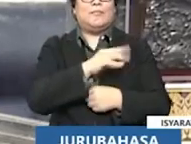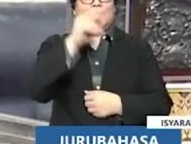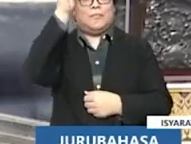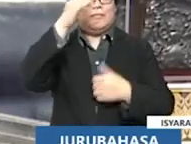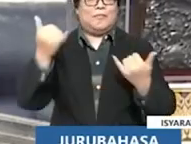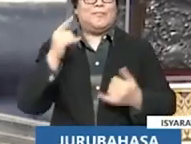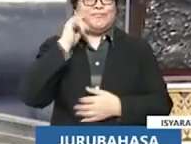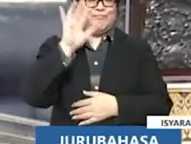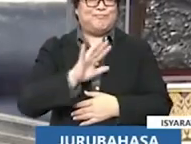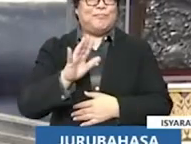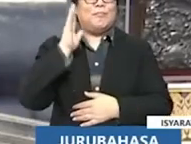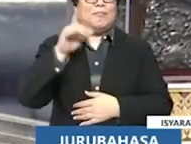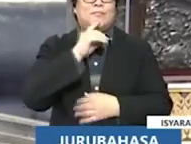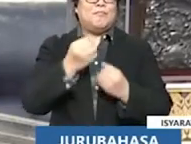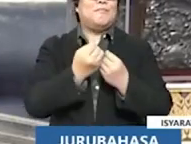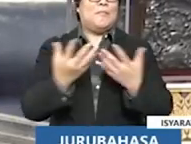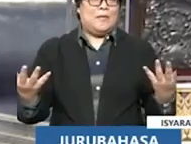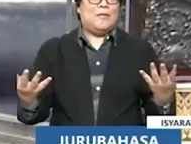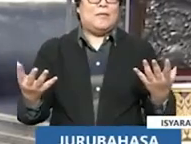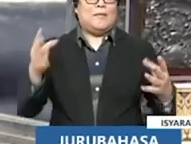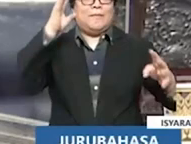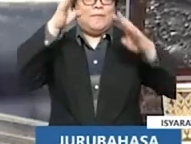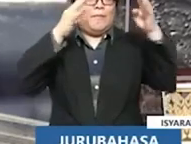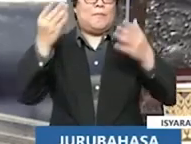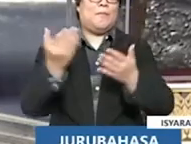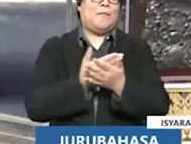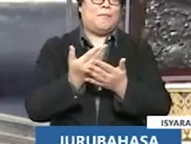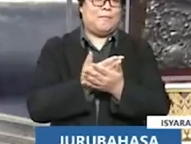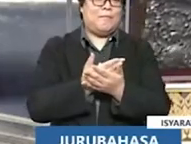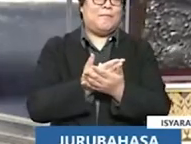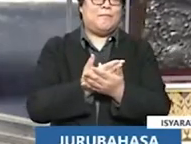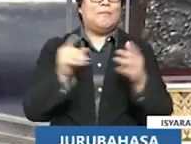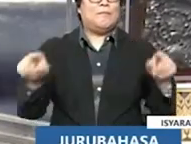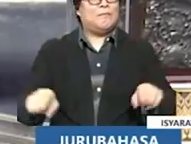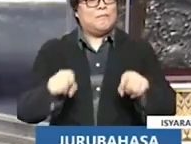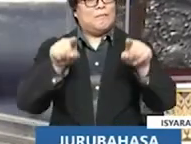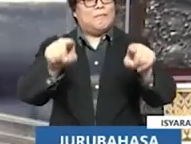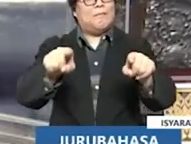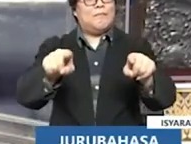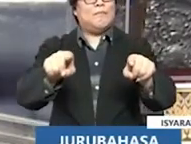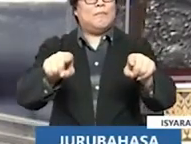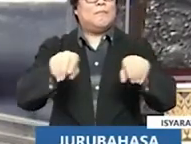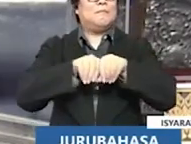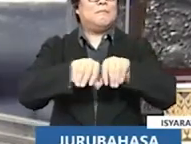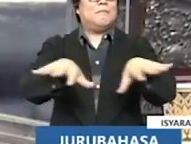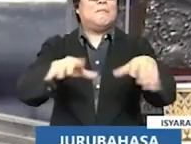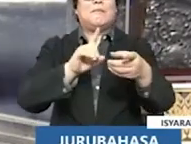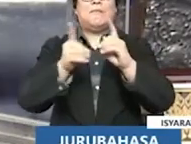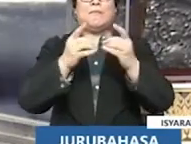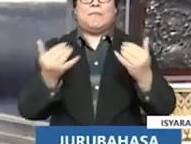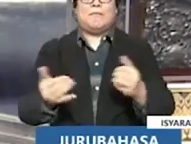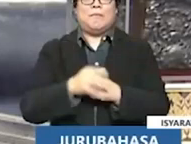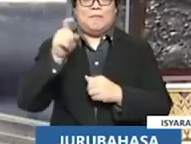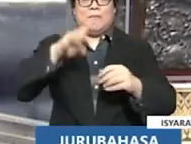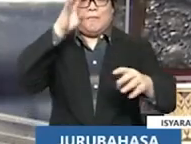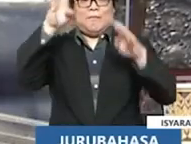juga menjangkakan banyak lagi inovasi baru akan diperkenalkan sejajar dengan pemesatan digital yang memerlukan